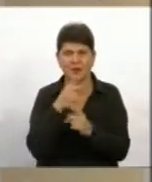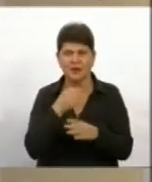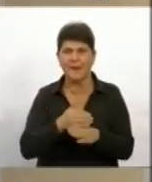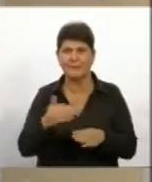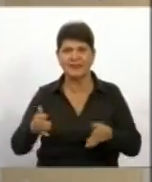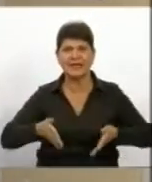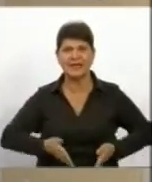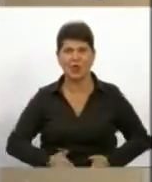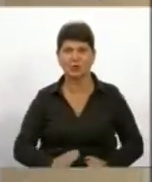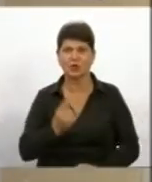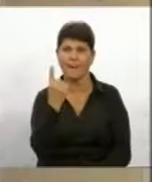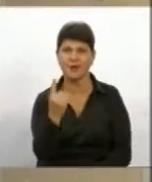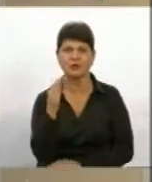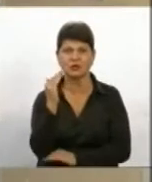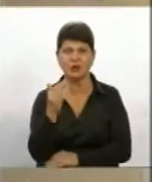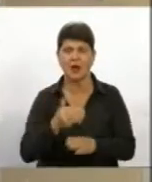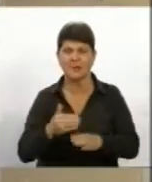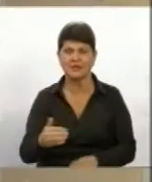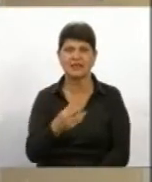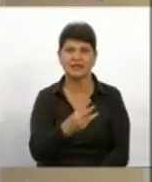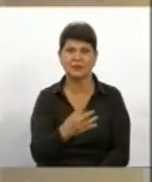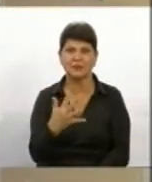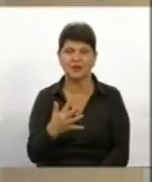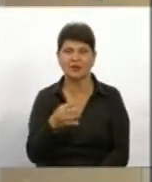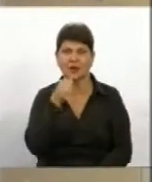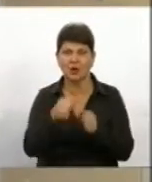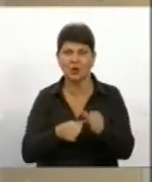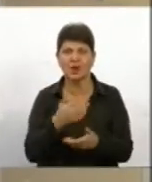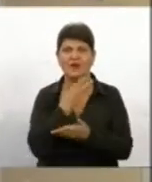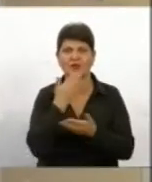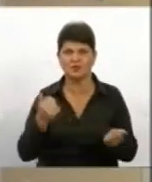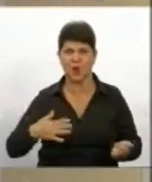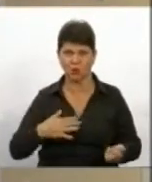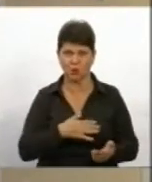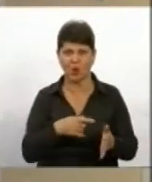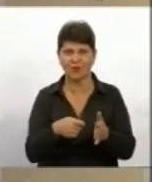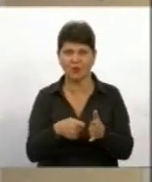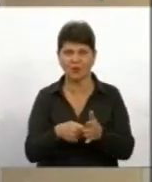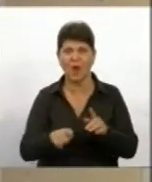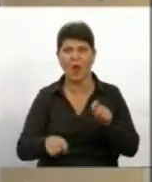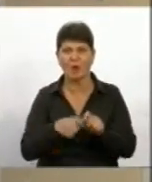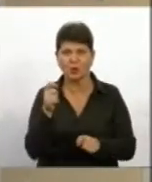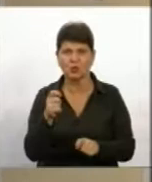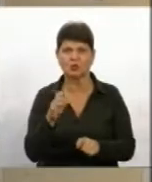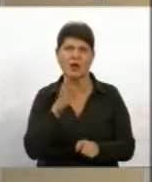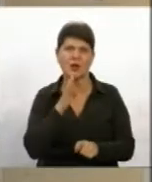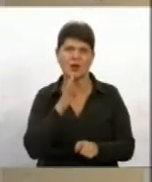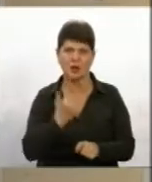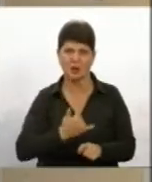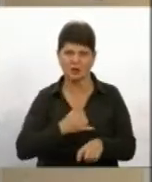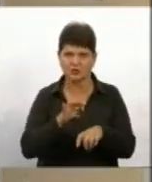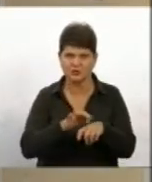народження першої дитини після 35 років, відсутність грудного вигодовування, порушення функцій гінекологічної